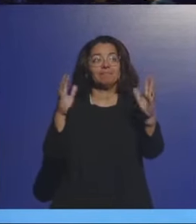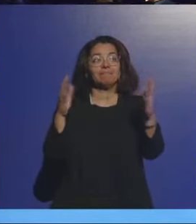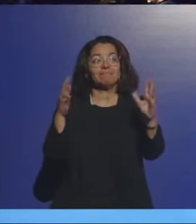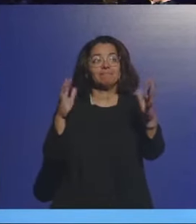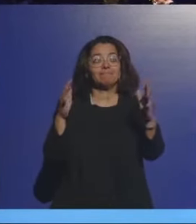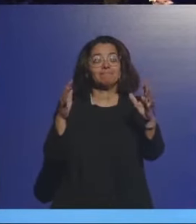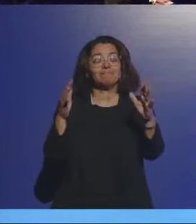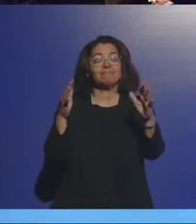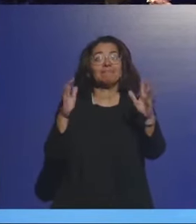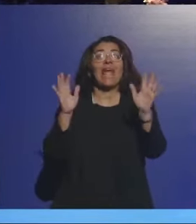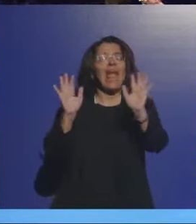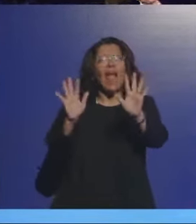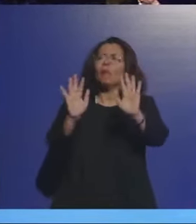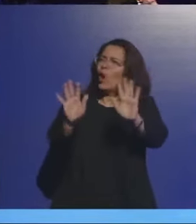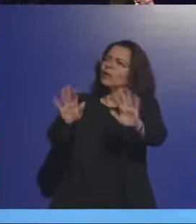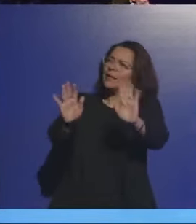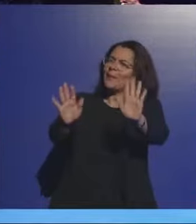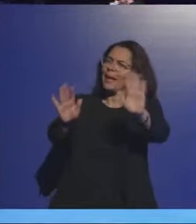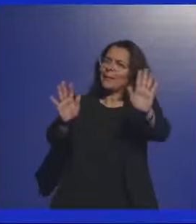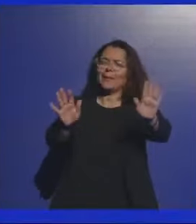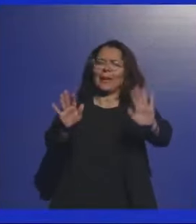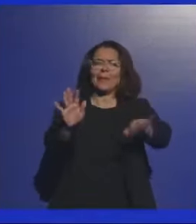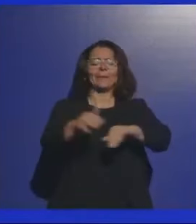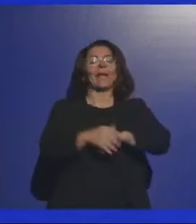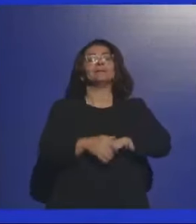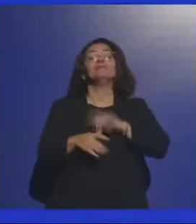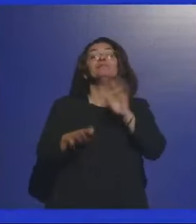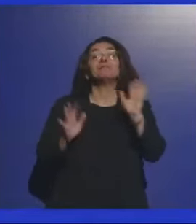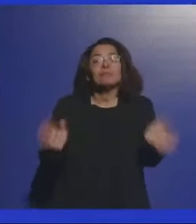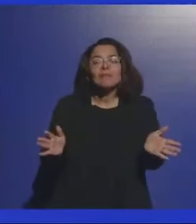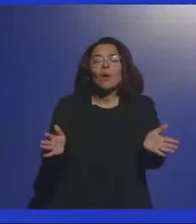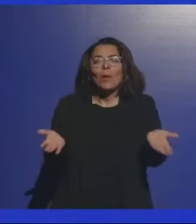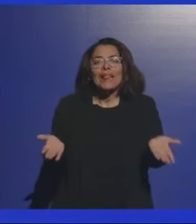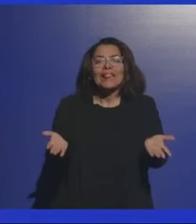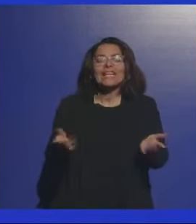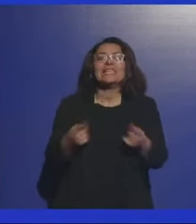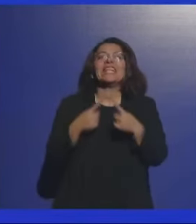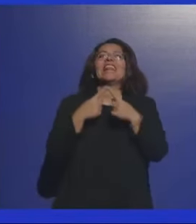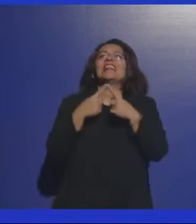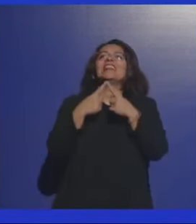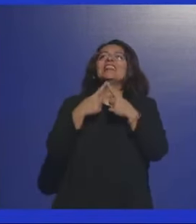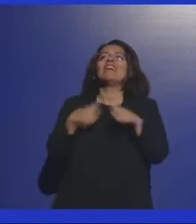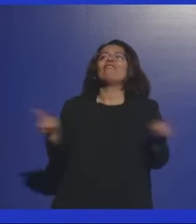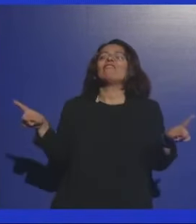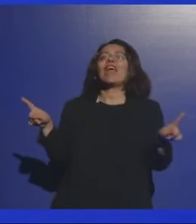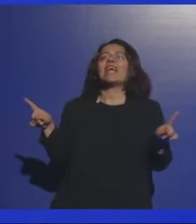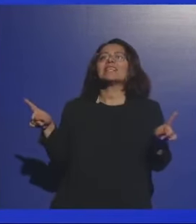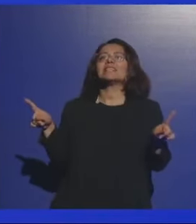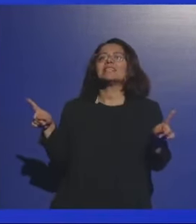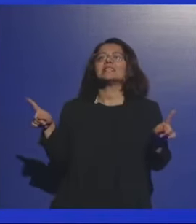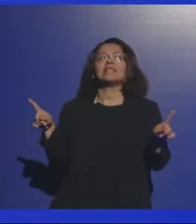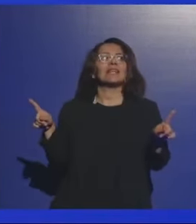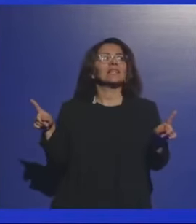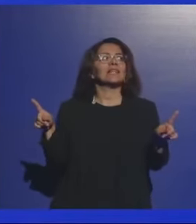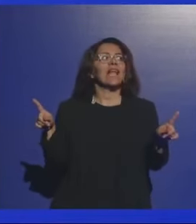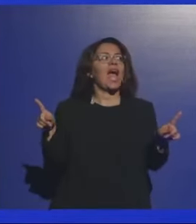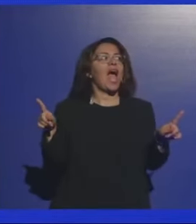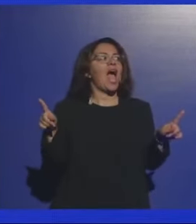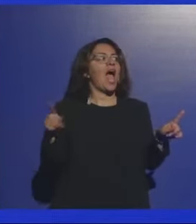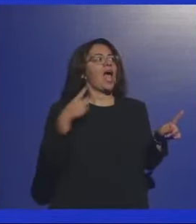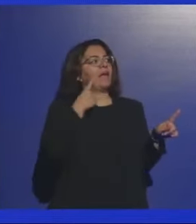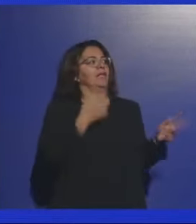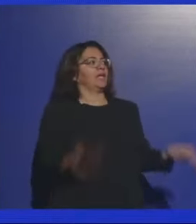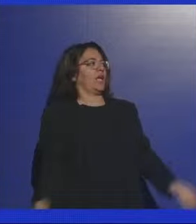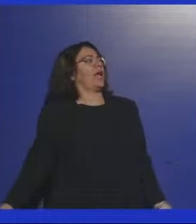e Boni Boni E qual è la diversità però